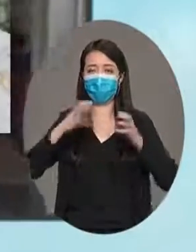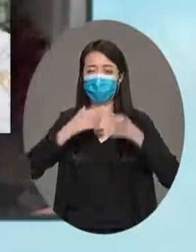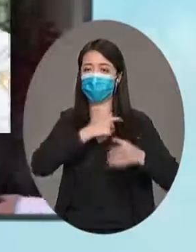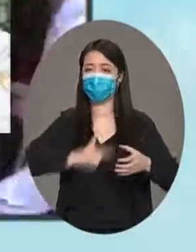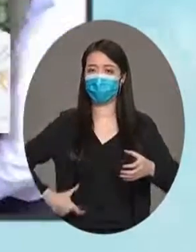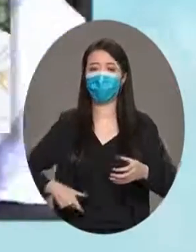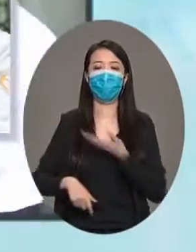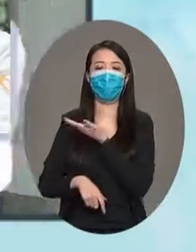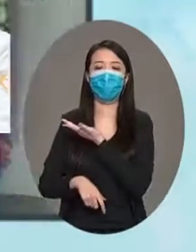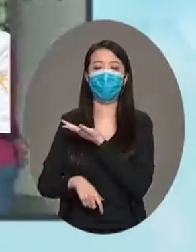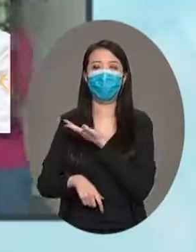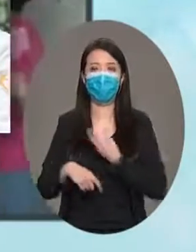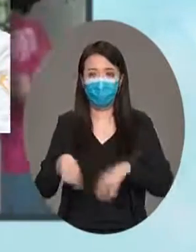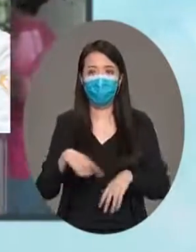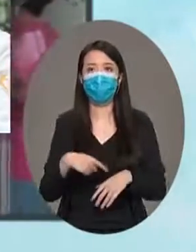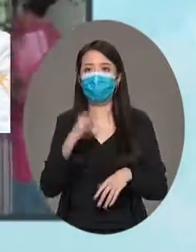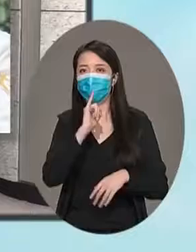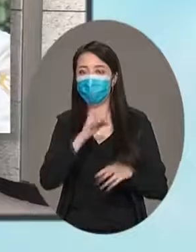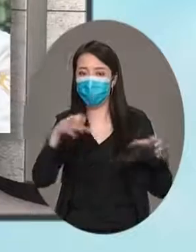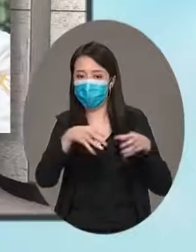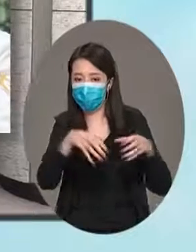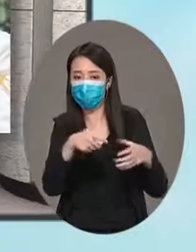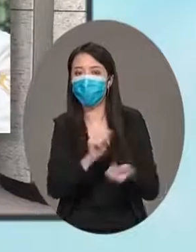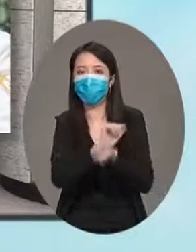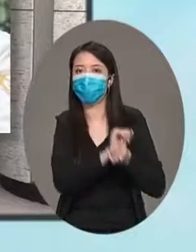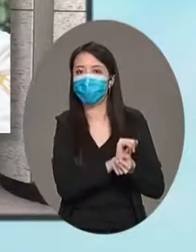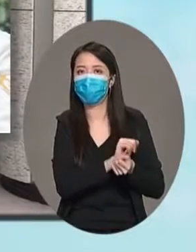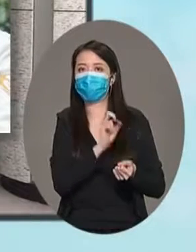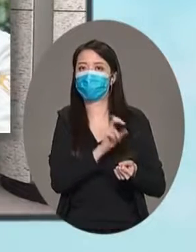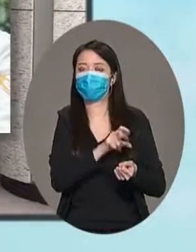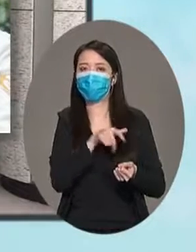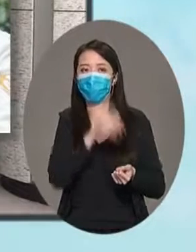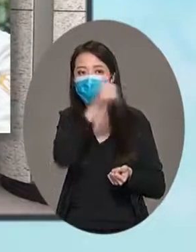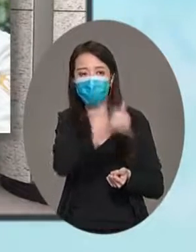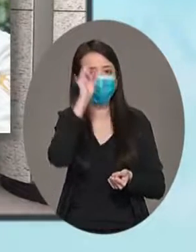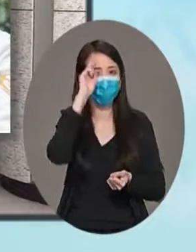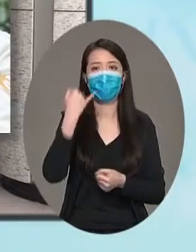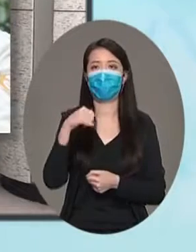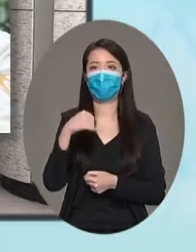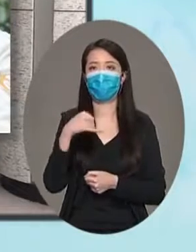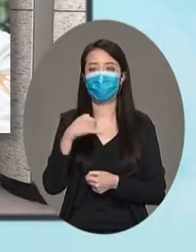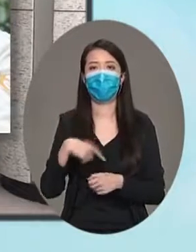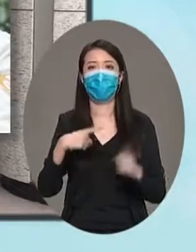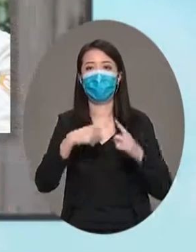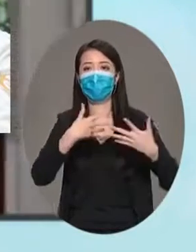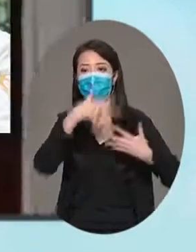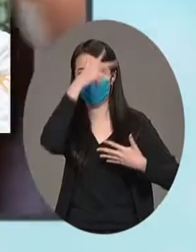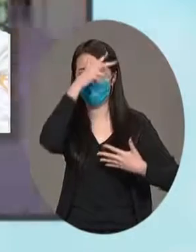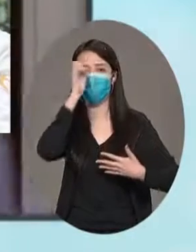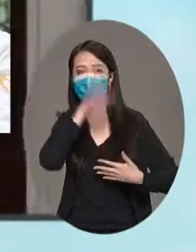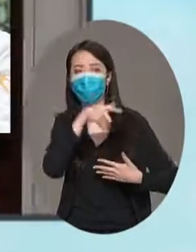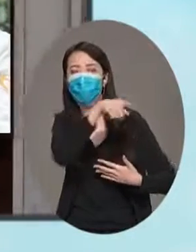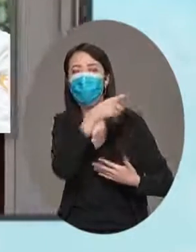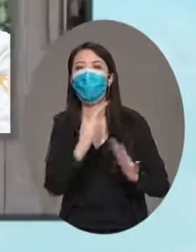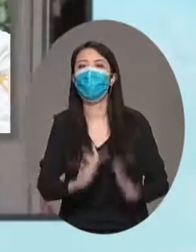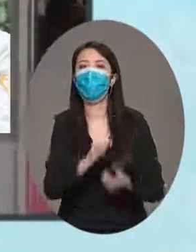区议员姚君豪因为非法集结罪成，正在服刑，没办法出席宣誓仪式。民政事务局说，鉴于姚君